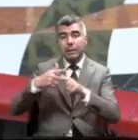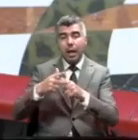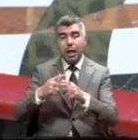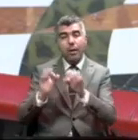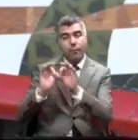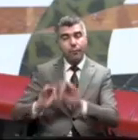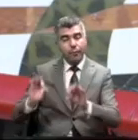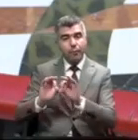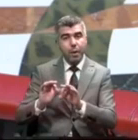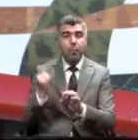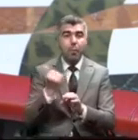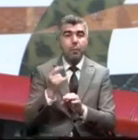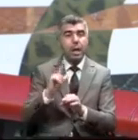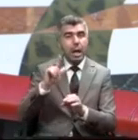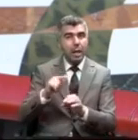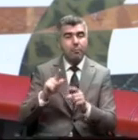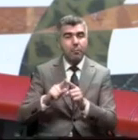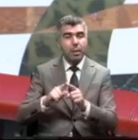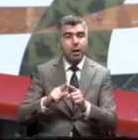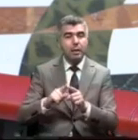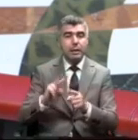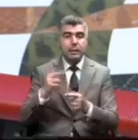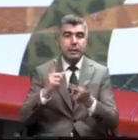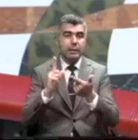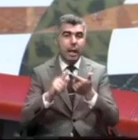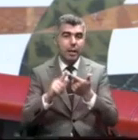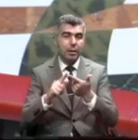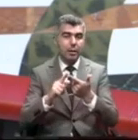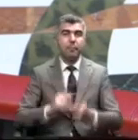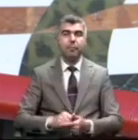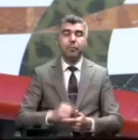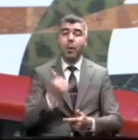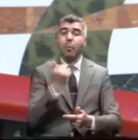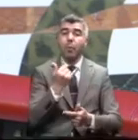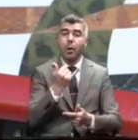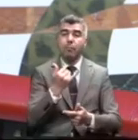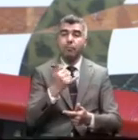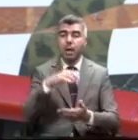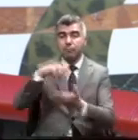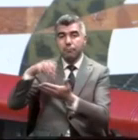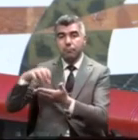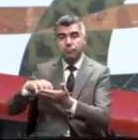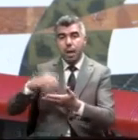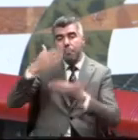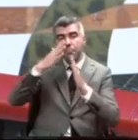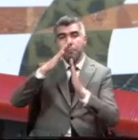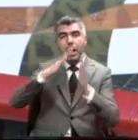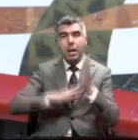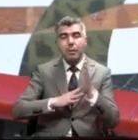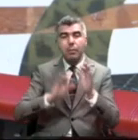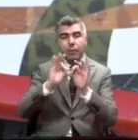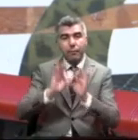مدى ولكن التزام الثاني ايضا هو ان ما كاينش شي اقليم في المملكه اللي ماتكونش عنده